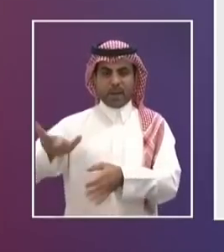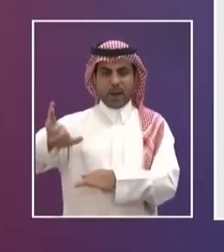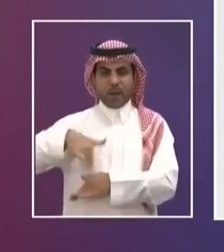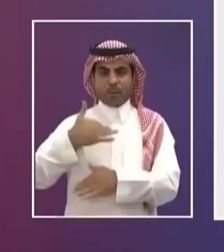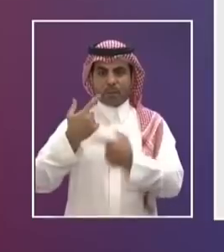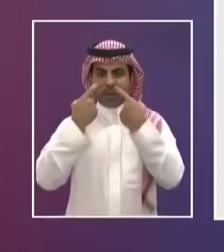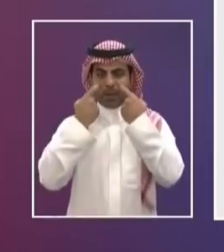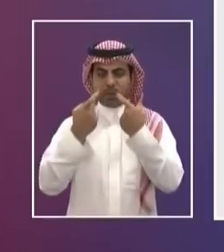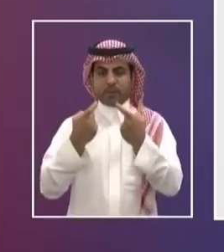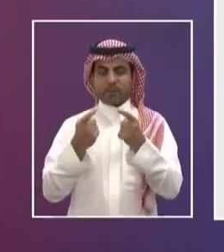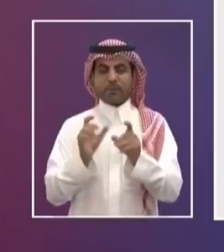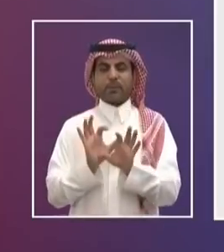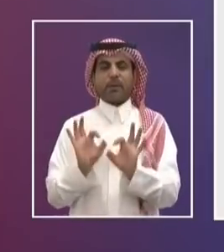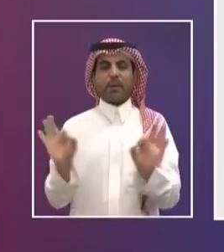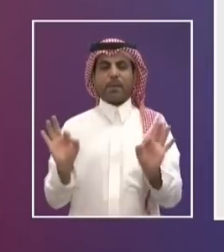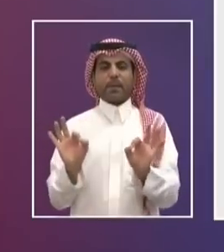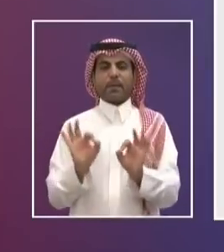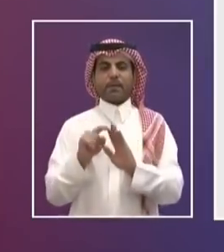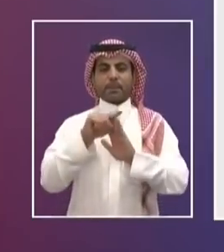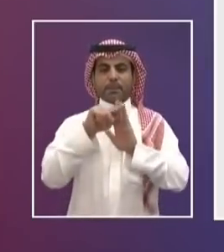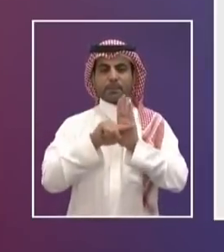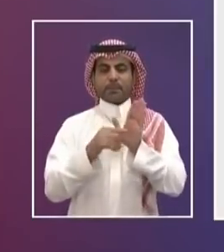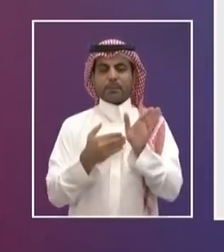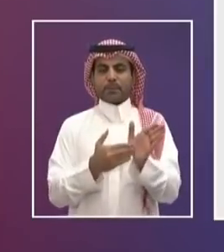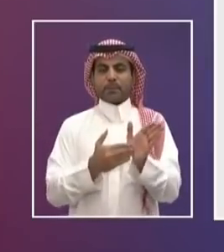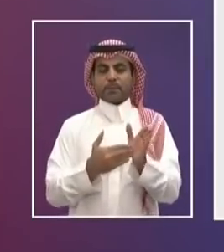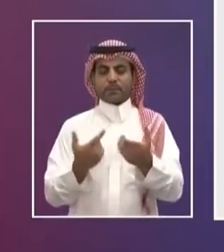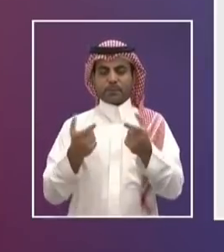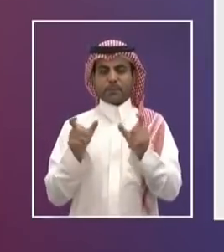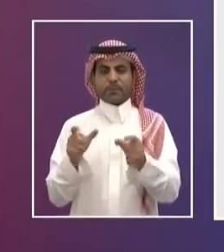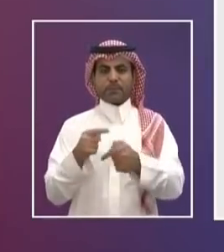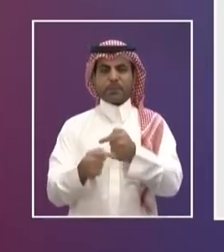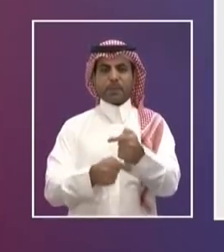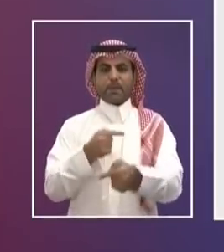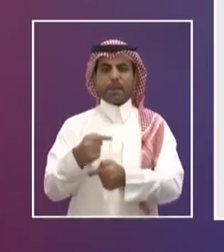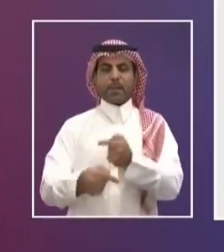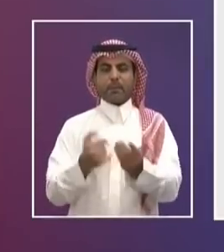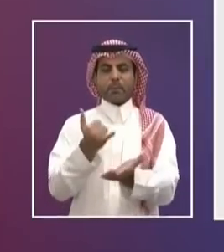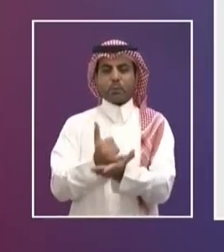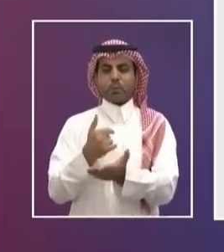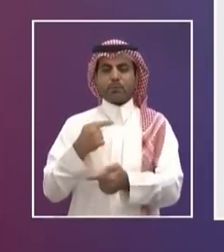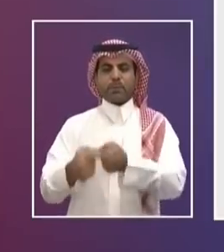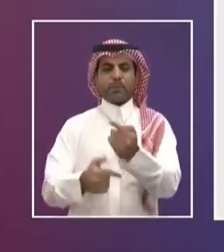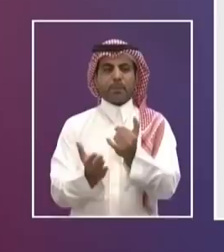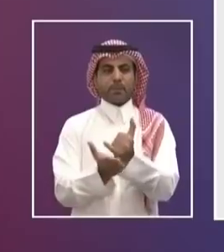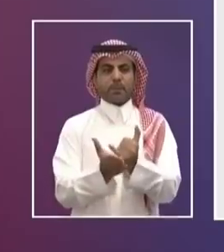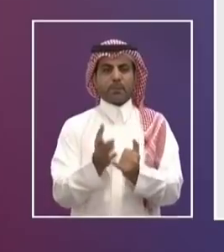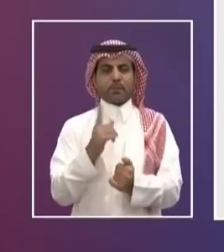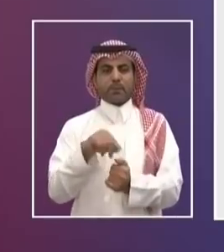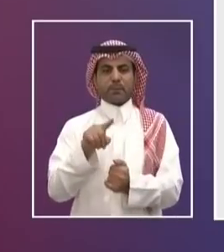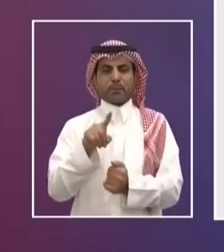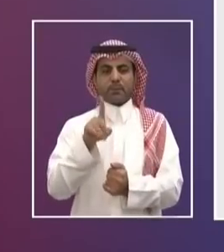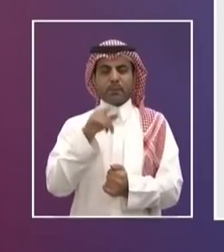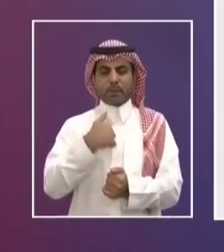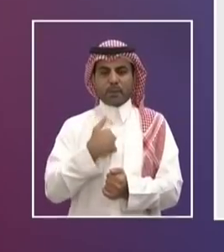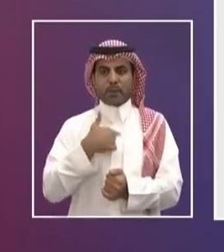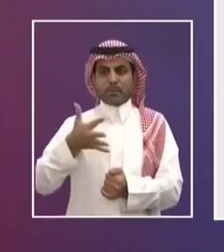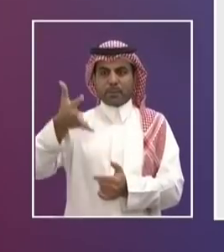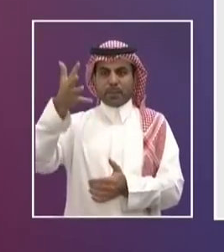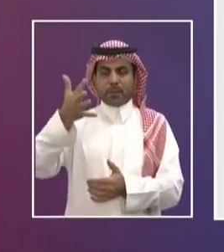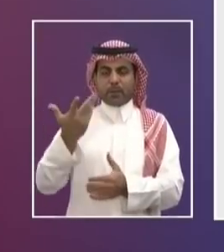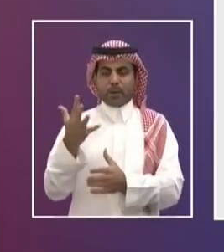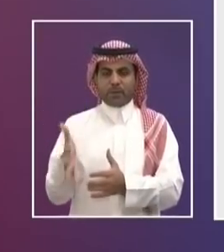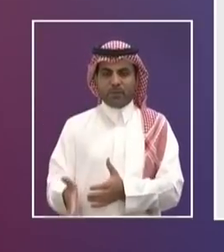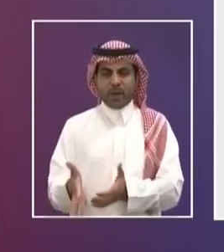والعودة بحذر واتخاذ جميع الحيطة والاستمرار في تحمل المسؤولية، سواء نحن الكبار